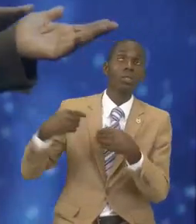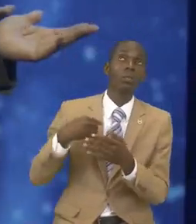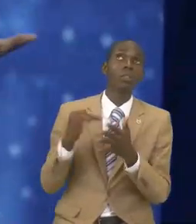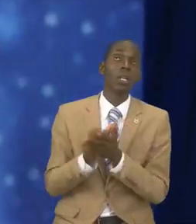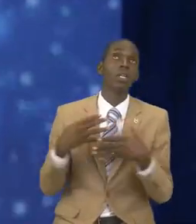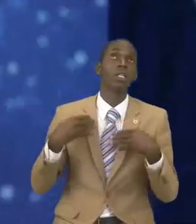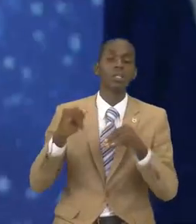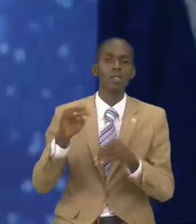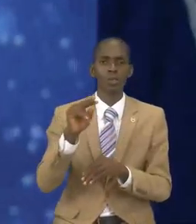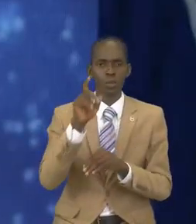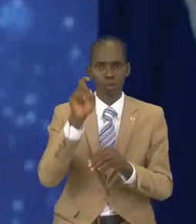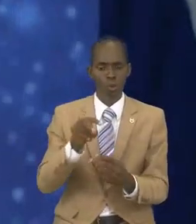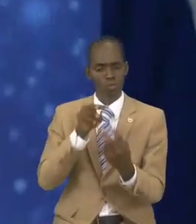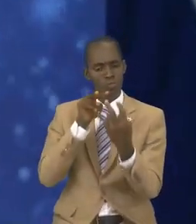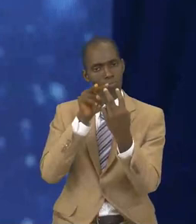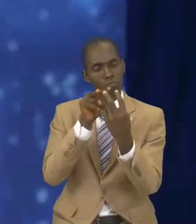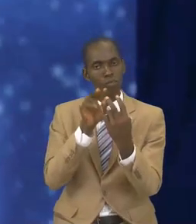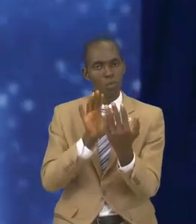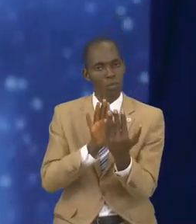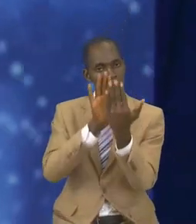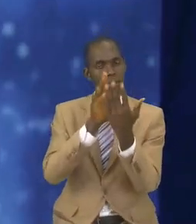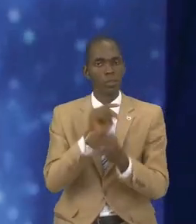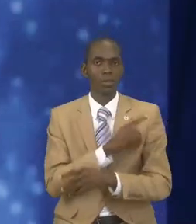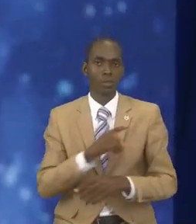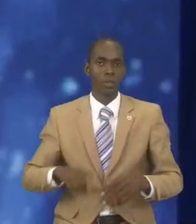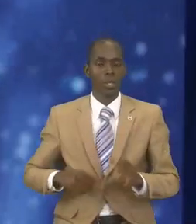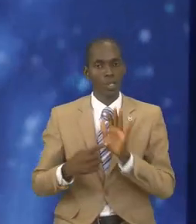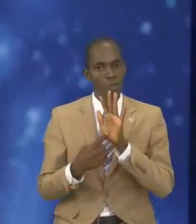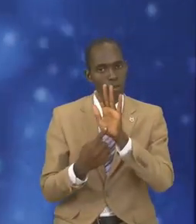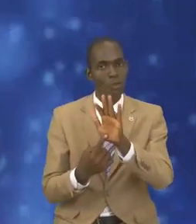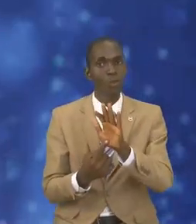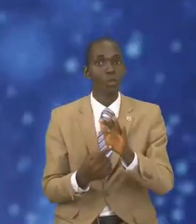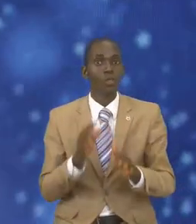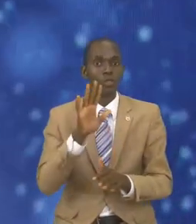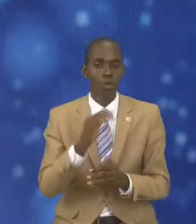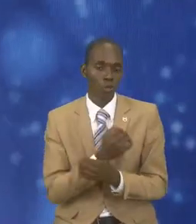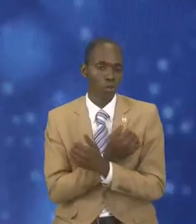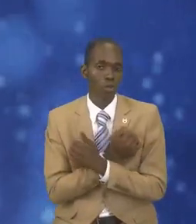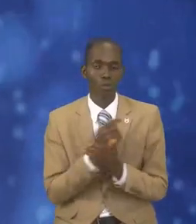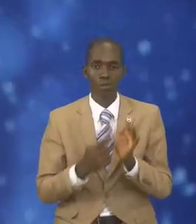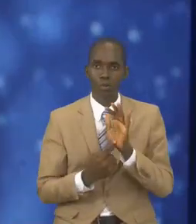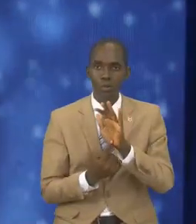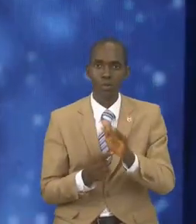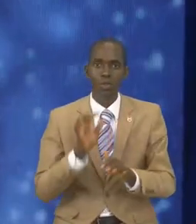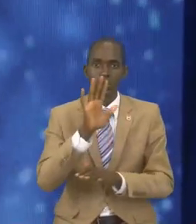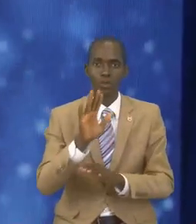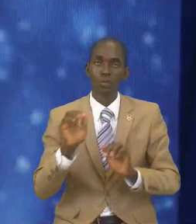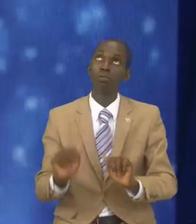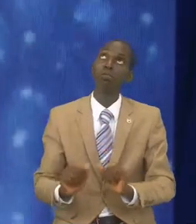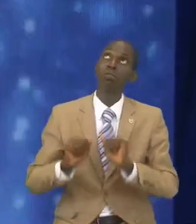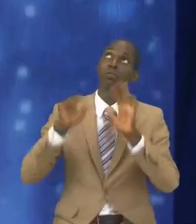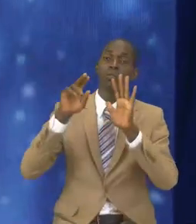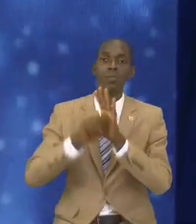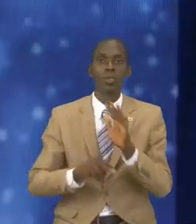là? Tu dois tourner ta face vers le Seigneur. Et tu dois montrer ton affection, tu dois manifester ta